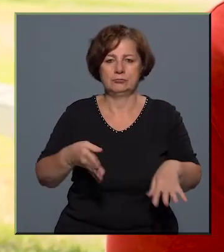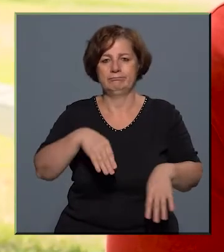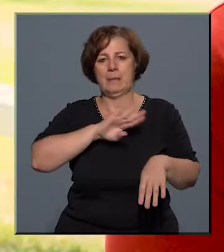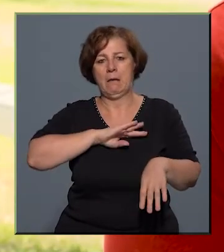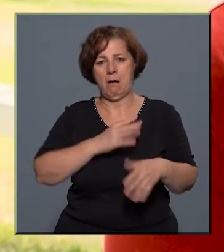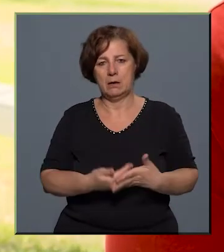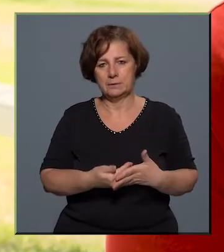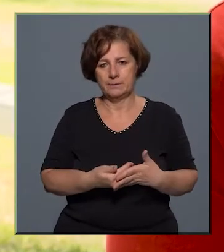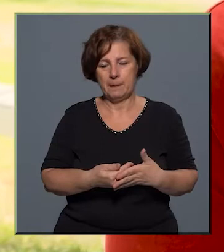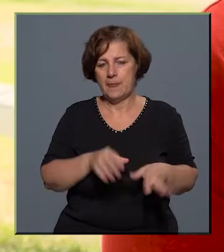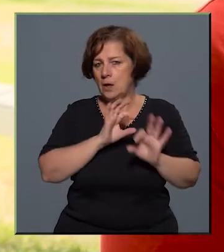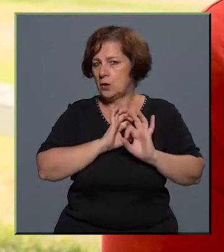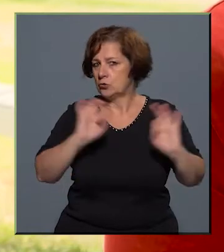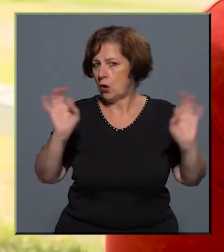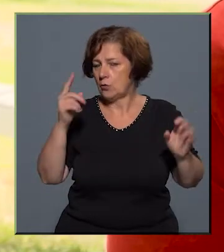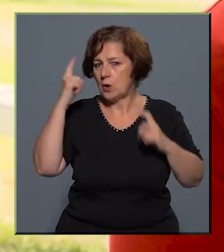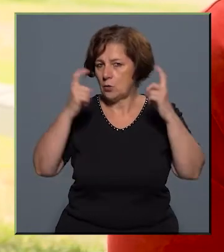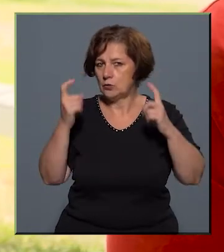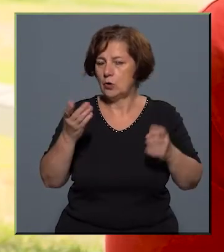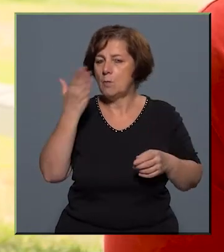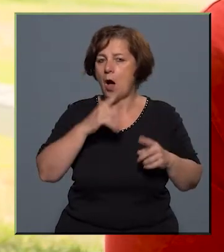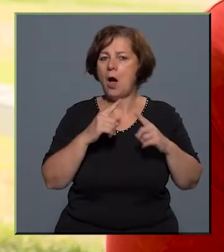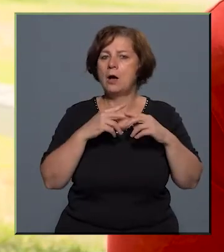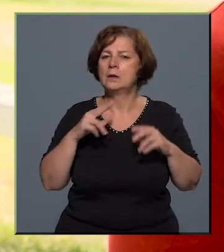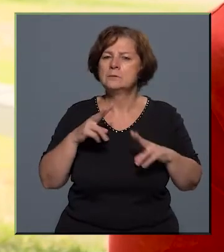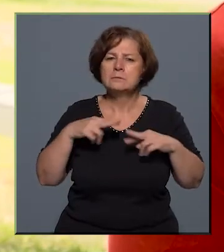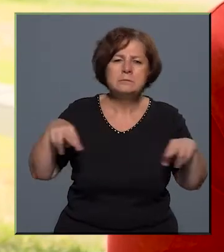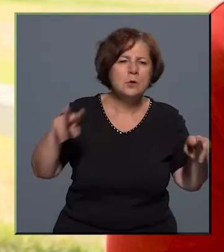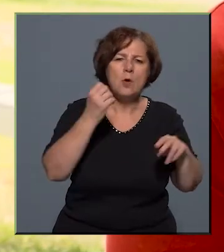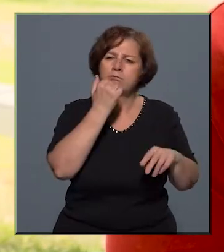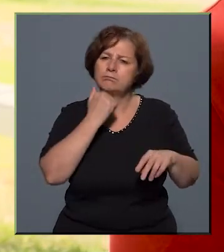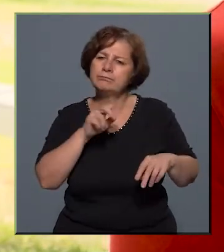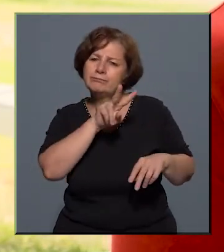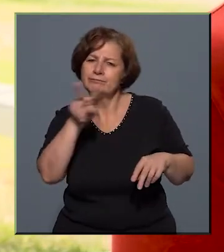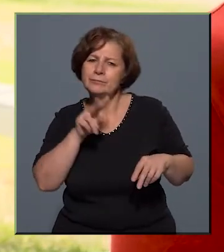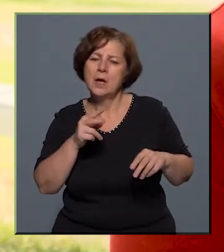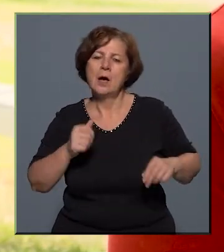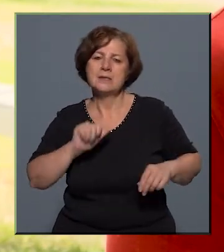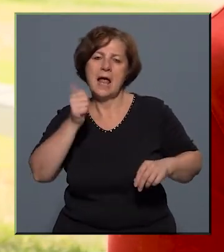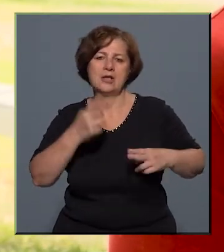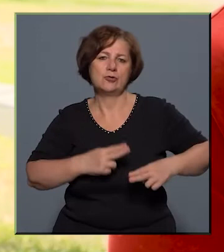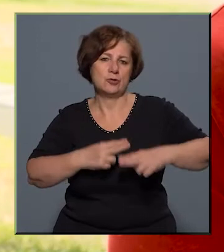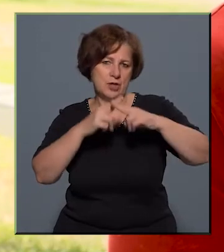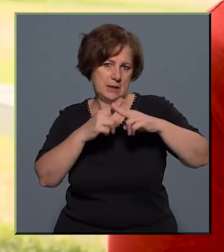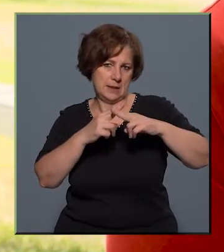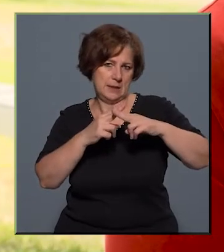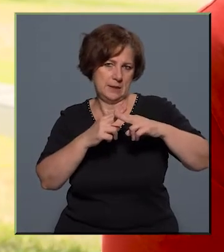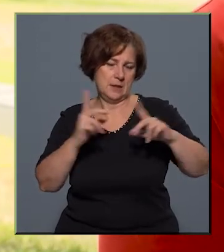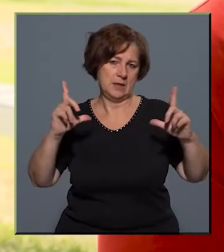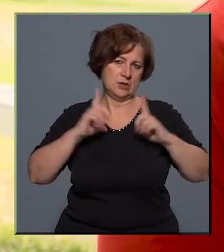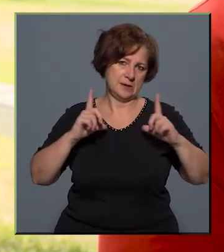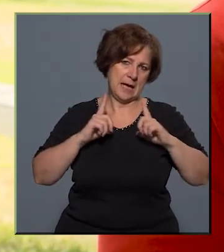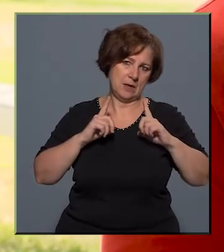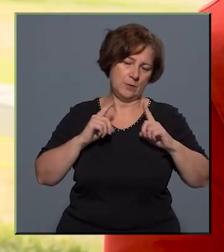sajnos meghal. Sokkal jobbnak gondolom, hogyha körültekintően próbáljuk az első segélyt és